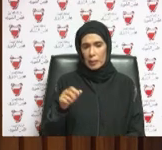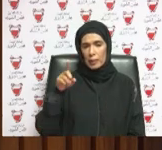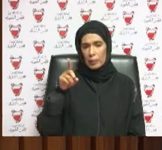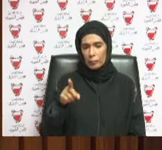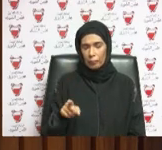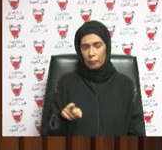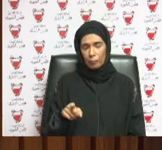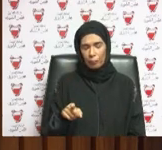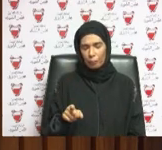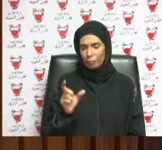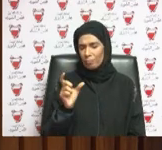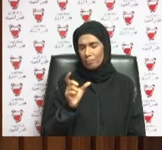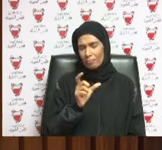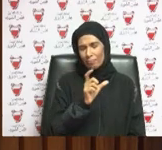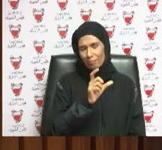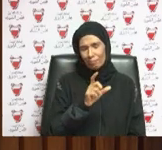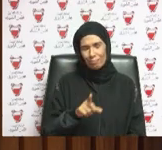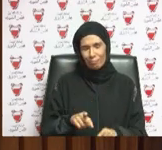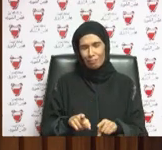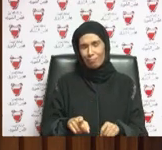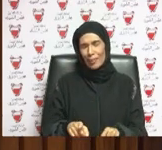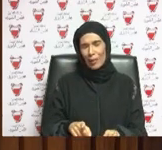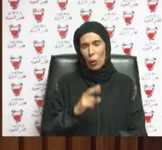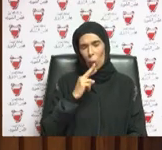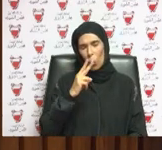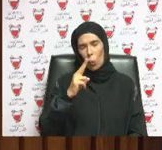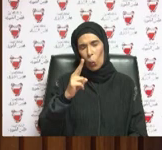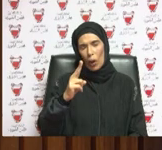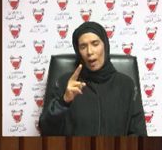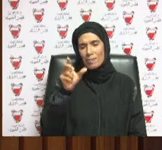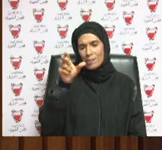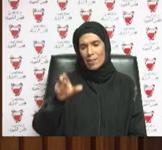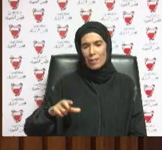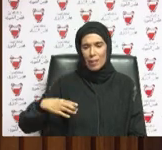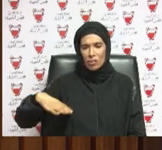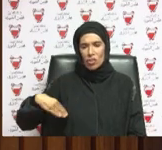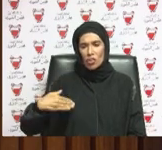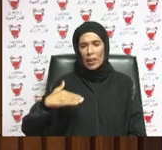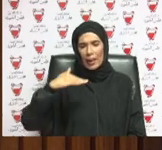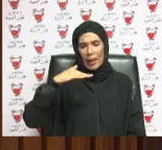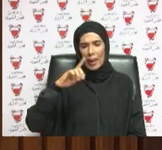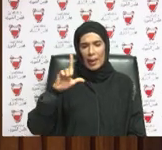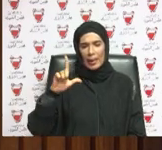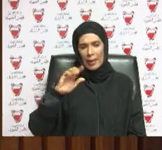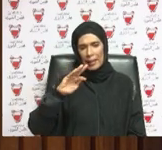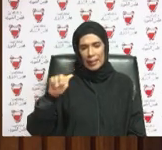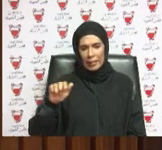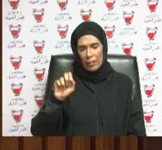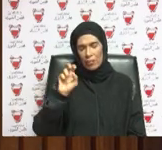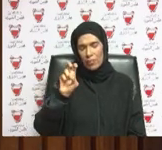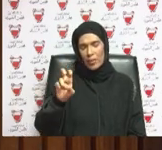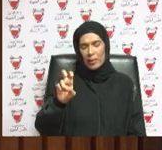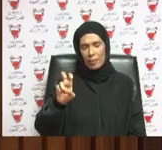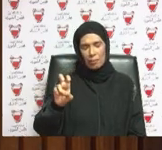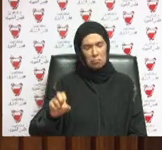يلقى الكلمات المناسبة في رثاء شخص الوطن كله تفاعل معاه في كل لحظة وفي كل